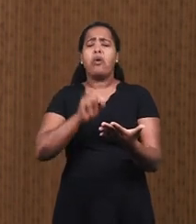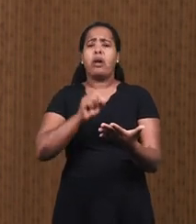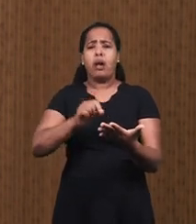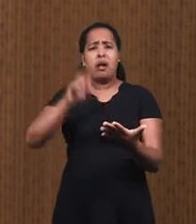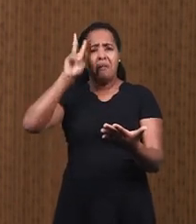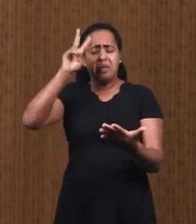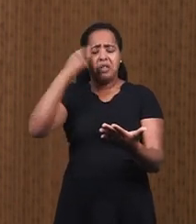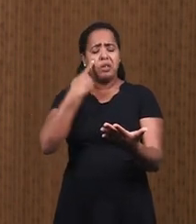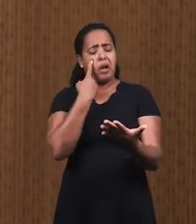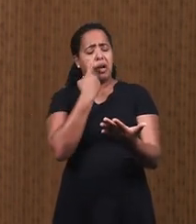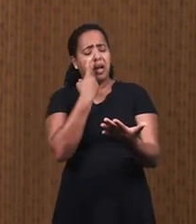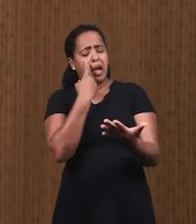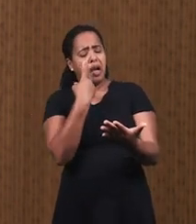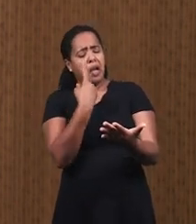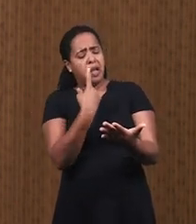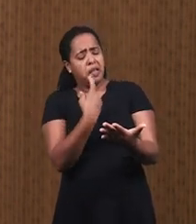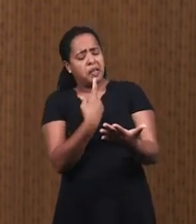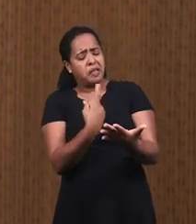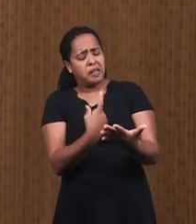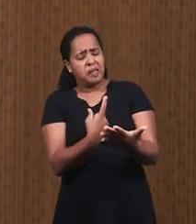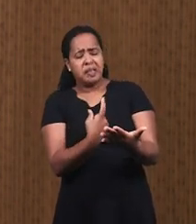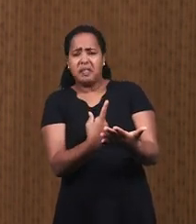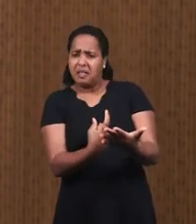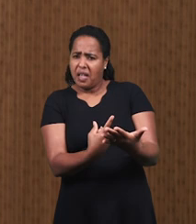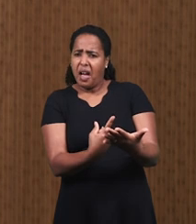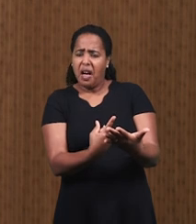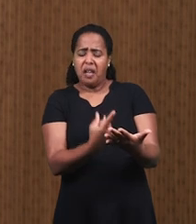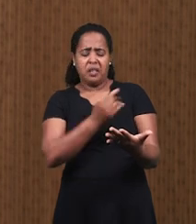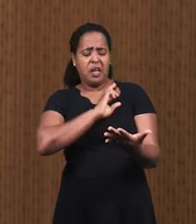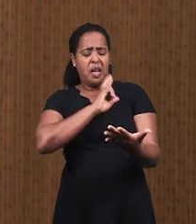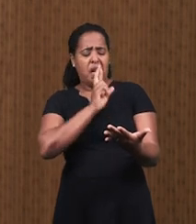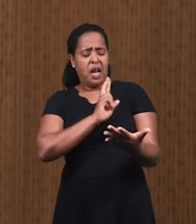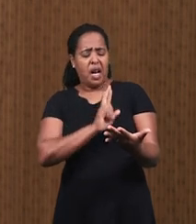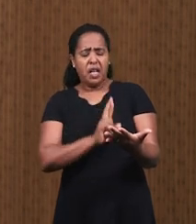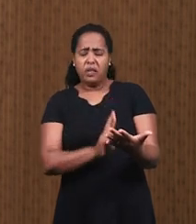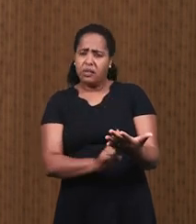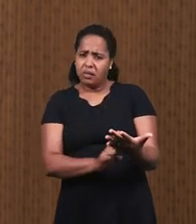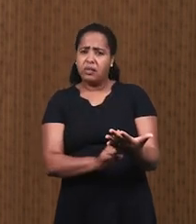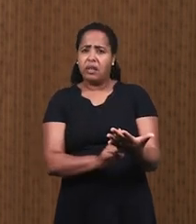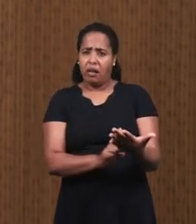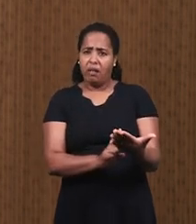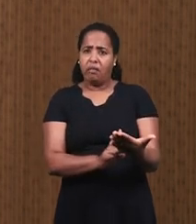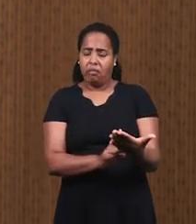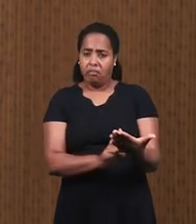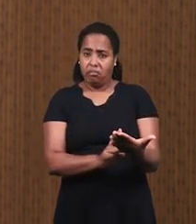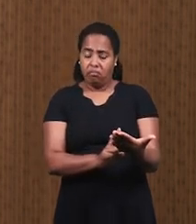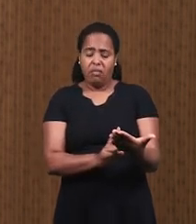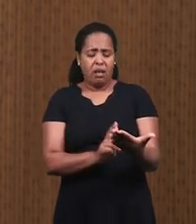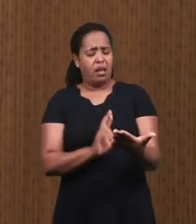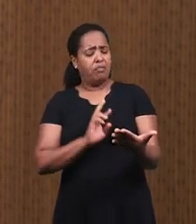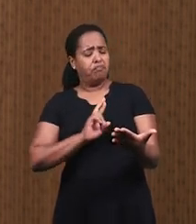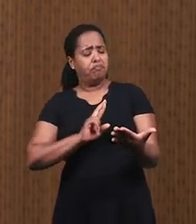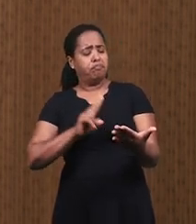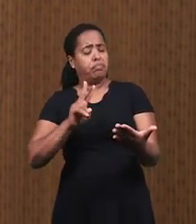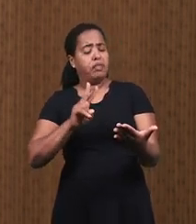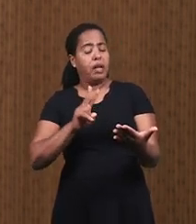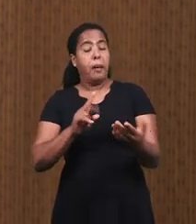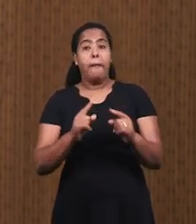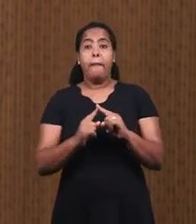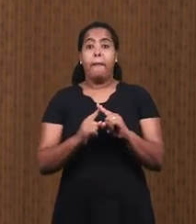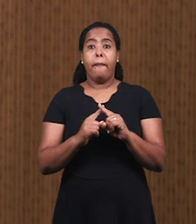histoire intéressante, millénaire, une histoire d'une religion et quelque chose de